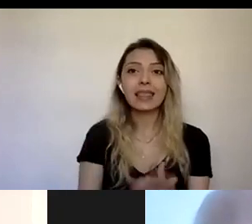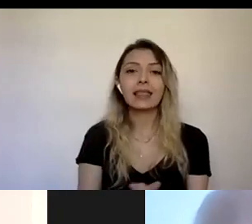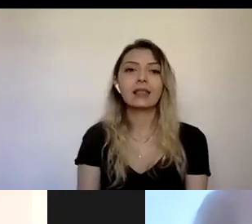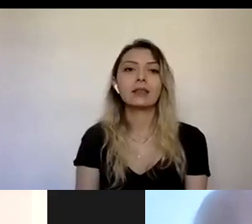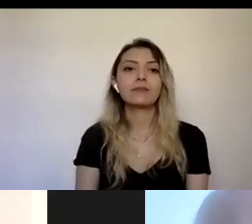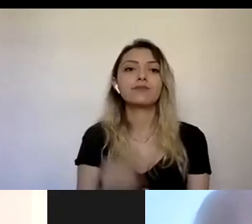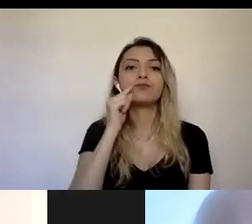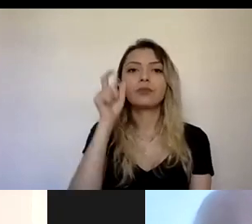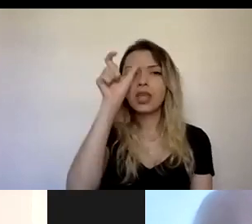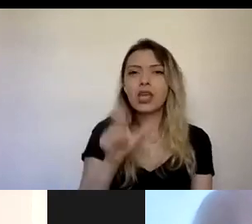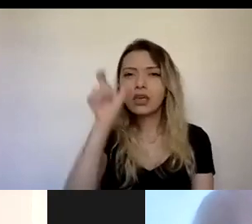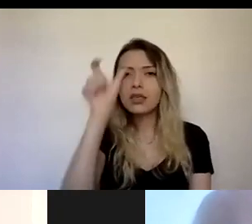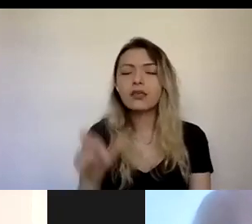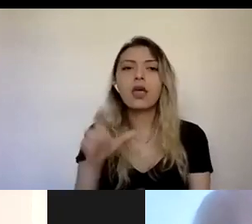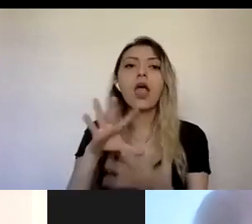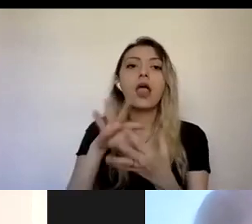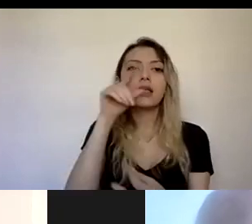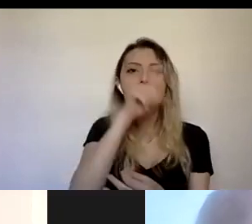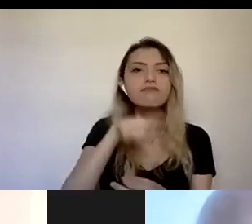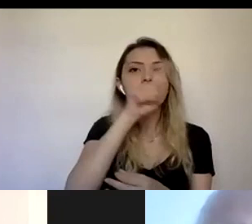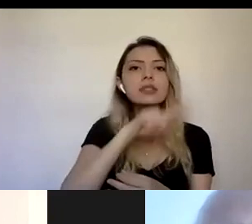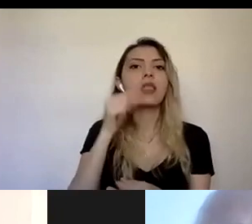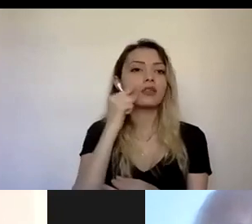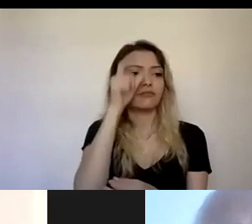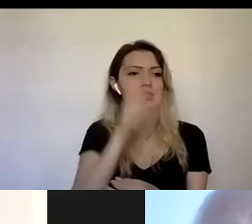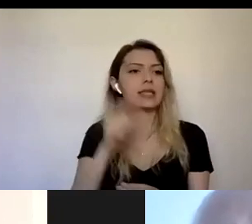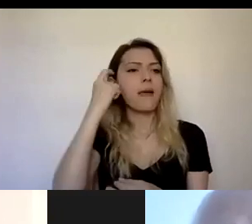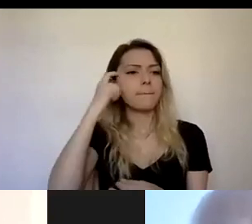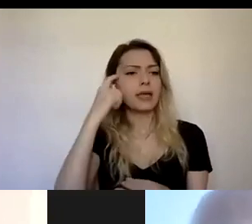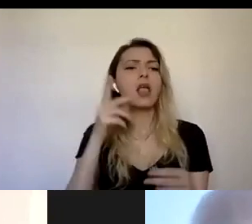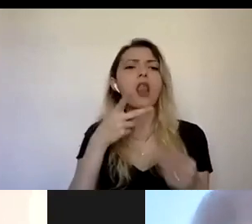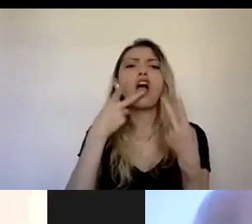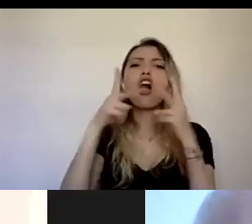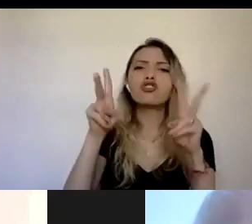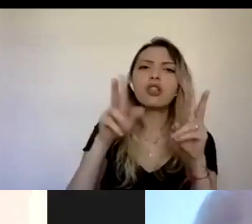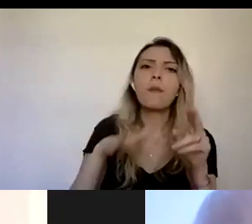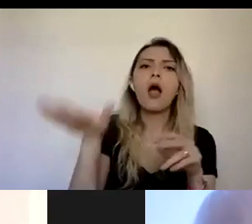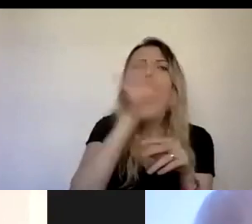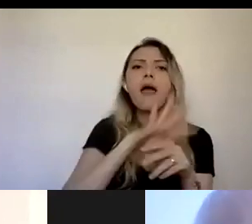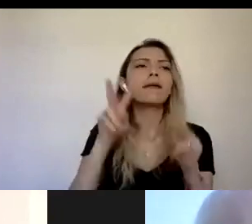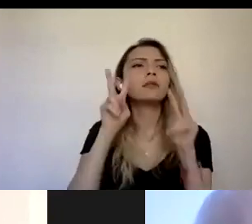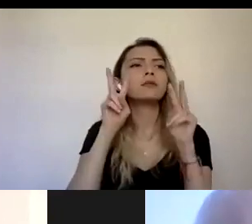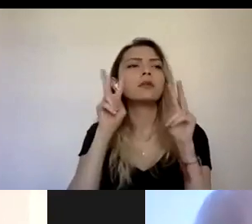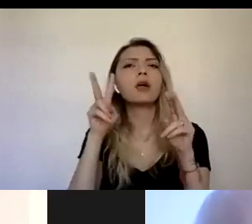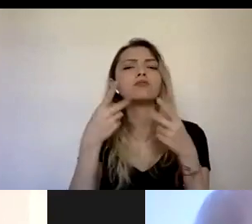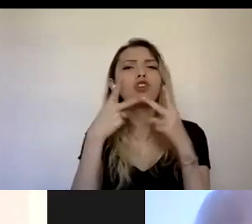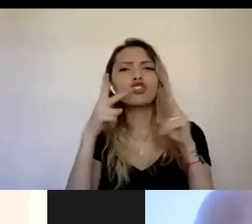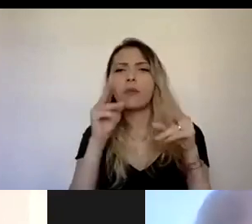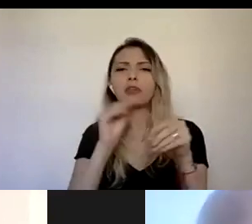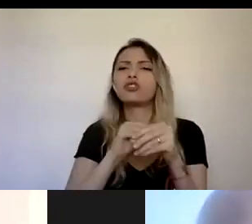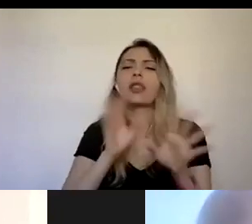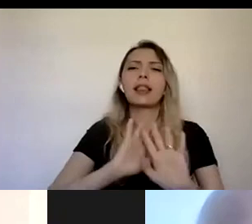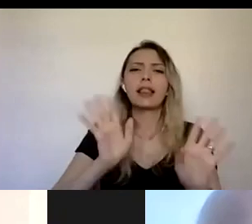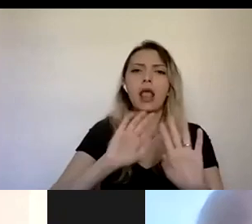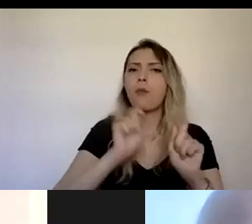bireysel bilgileri, insanların bireysel bilgilerini açığa çıkarmak için ya da insanları mühürlemek için yapılan şeyler değil.